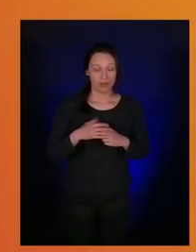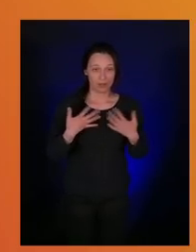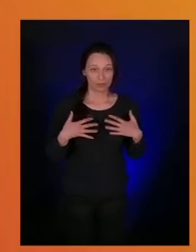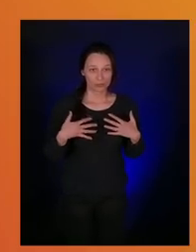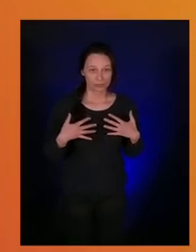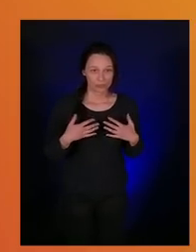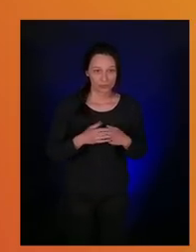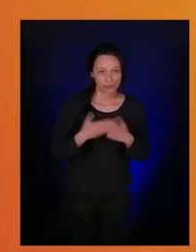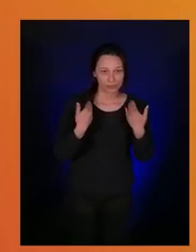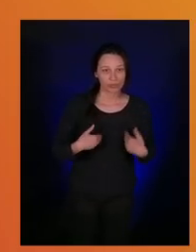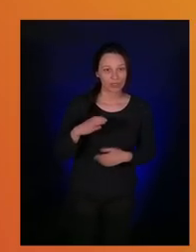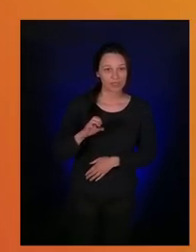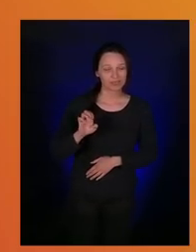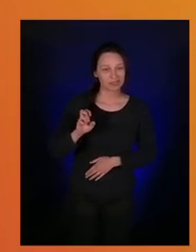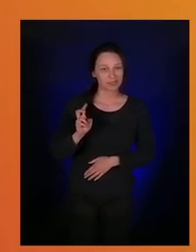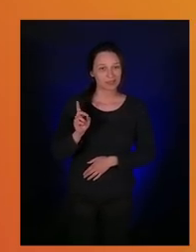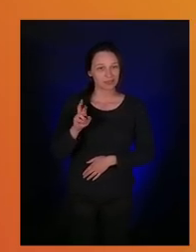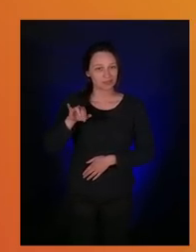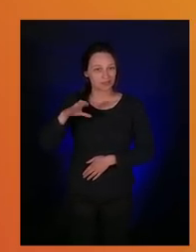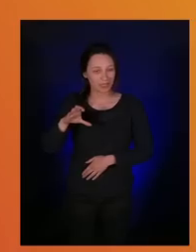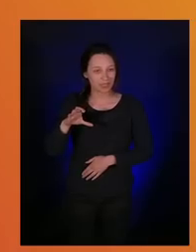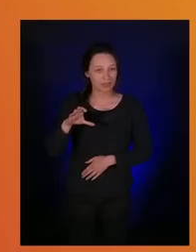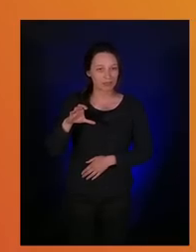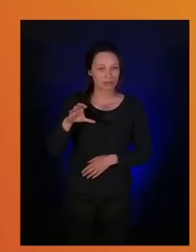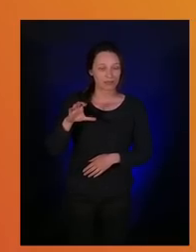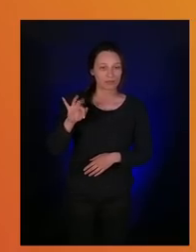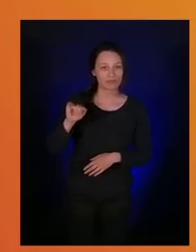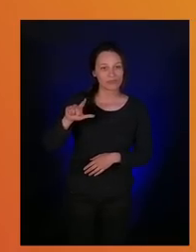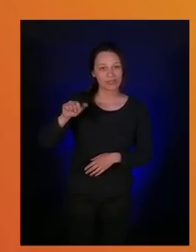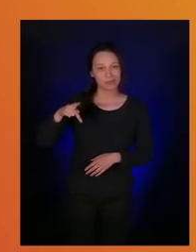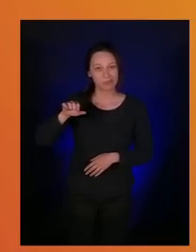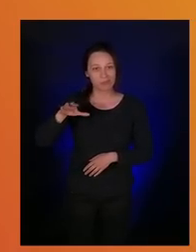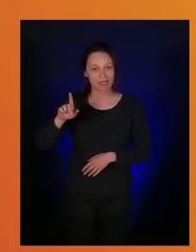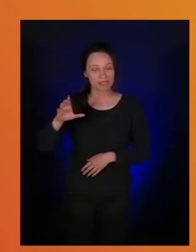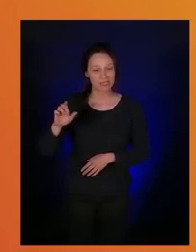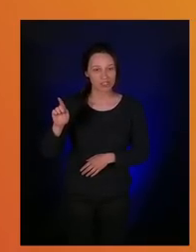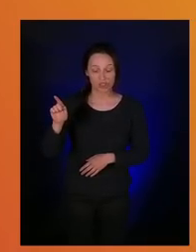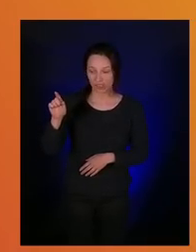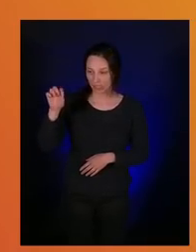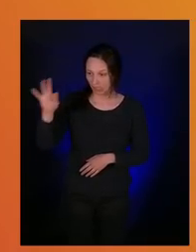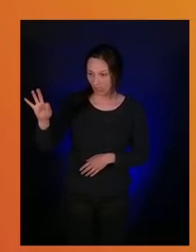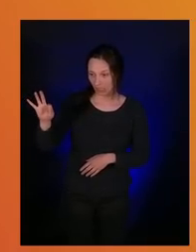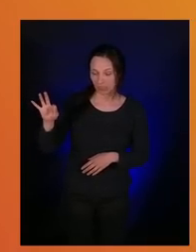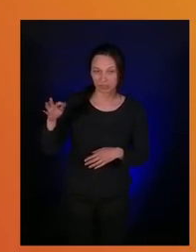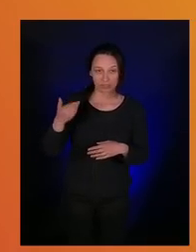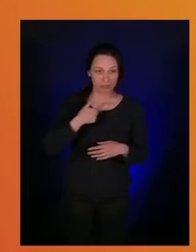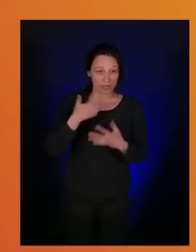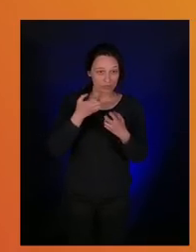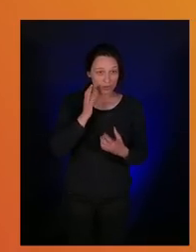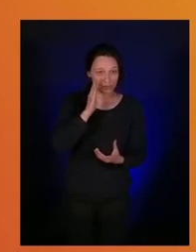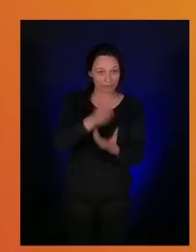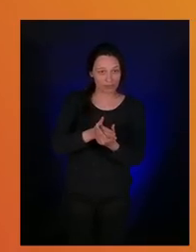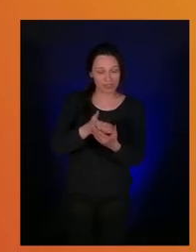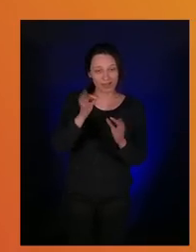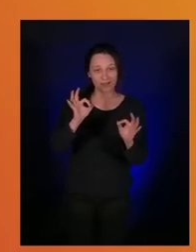Cédric Laparlière, Philpac CGT, UD60. Moi, je voudrais intervenir sur les cotisations où, dans nos statuts, il